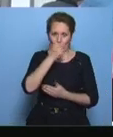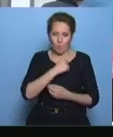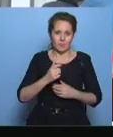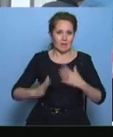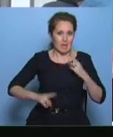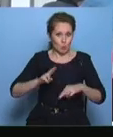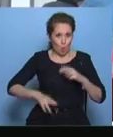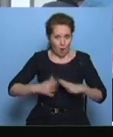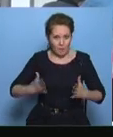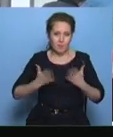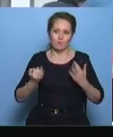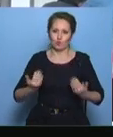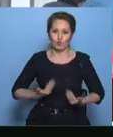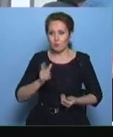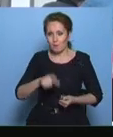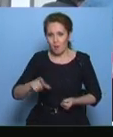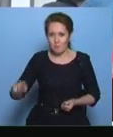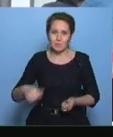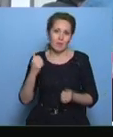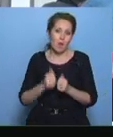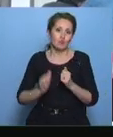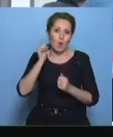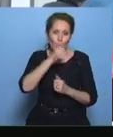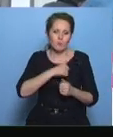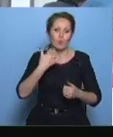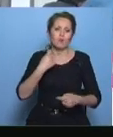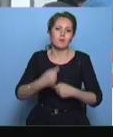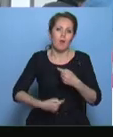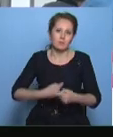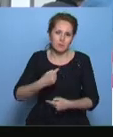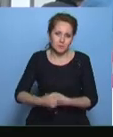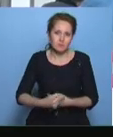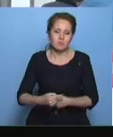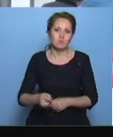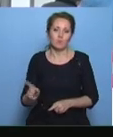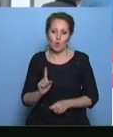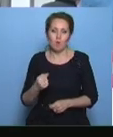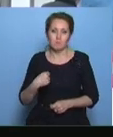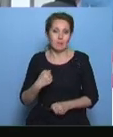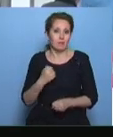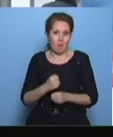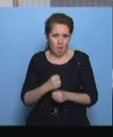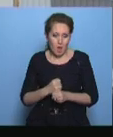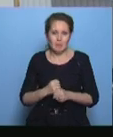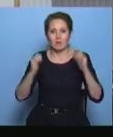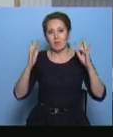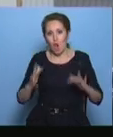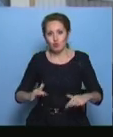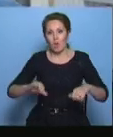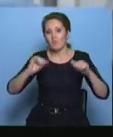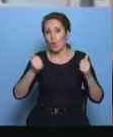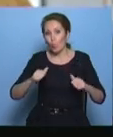жителям. Поэтому ежегодно уже у нас как традиция состоит, что мы делаем снежные ледяные